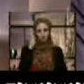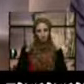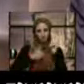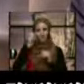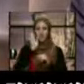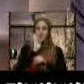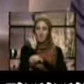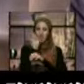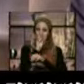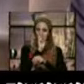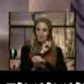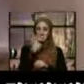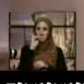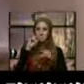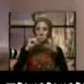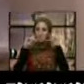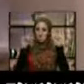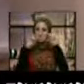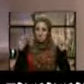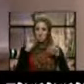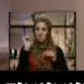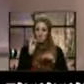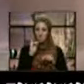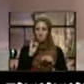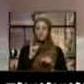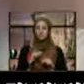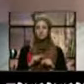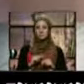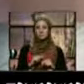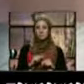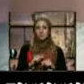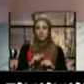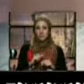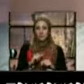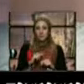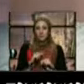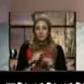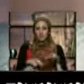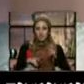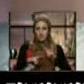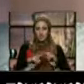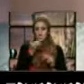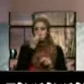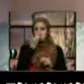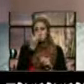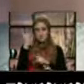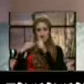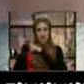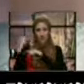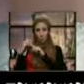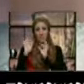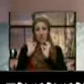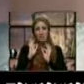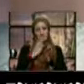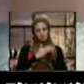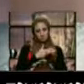لها مدلول، يعني كيف تخرق لك العوائد وأنت لم تخرق من نفسك العوائد. نعم. يعني ابدأ بنفسك الأول.